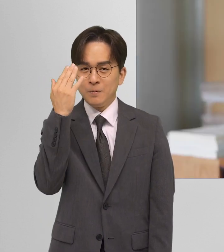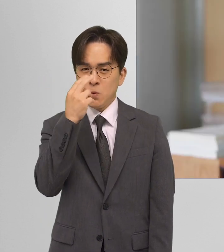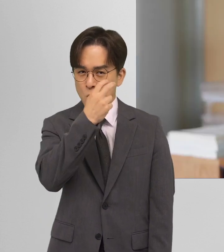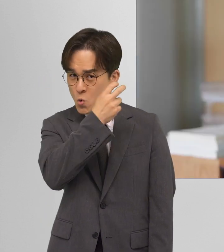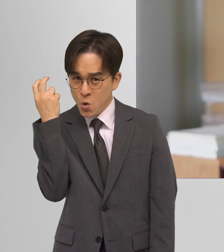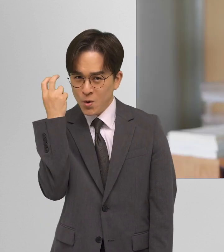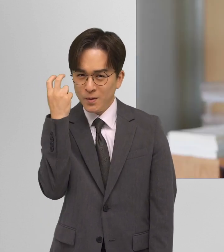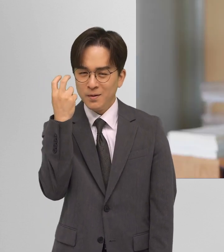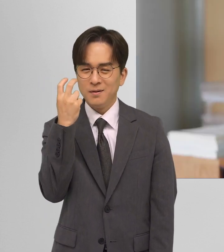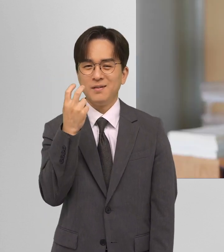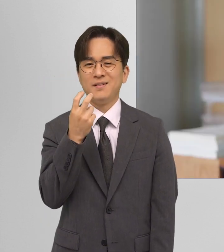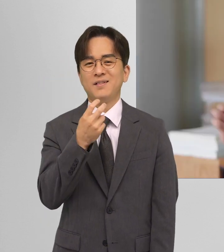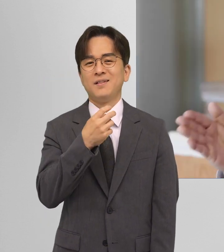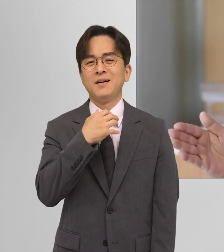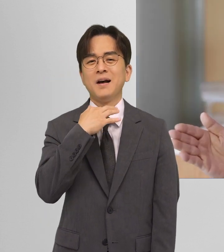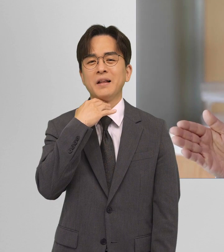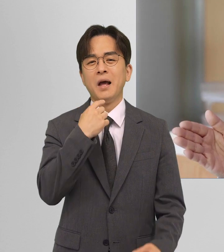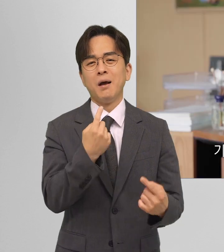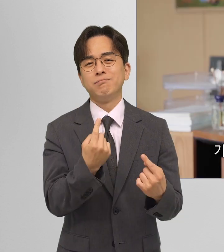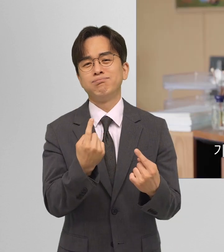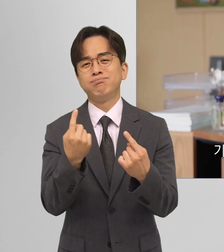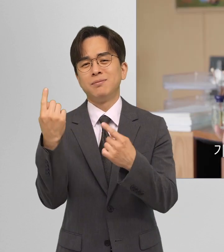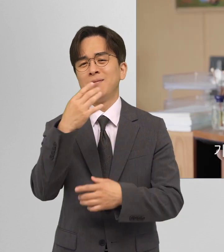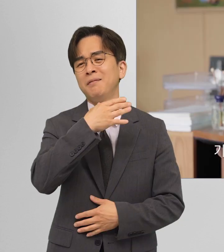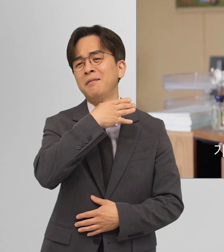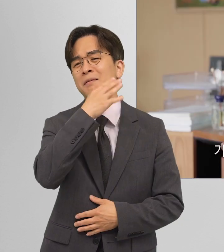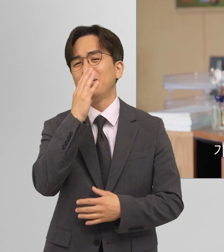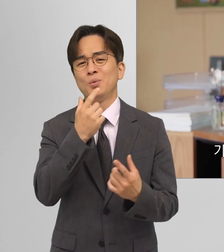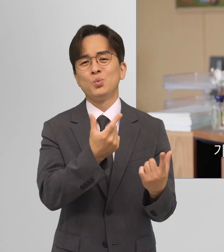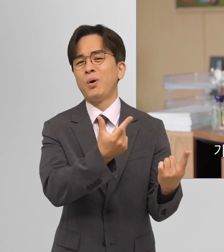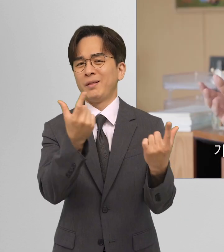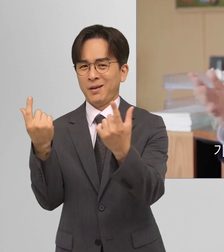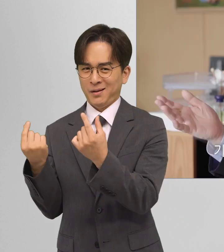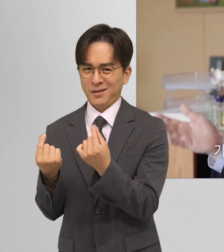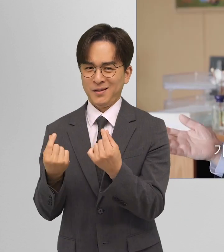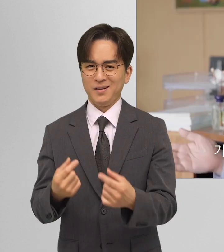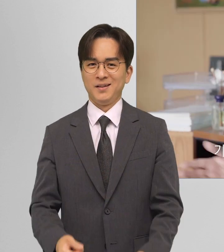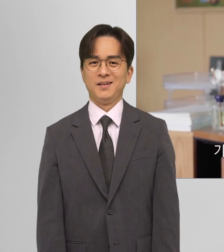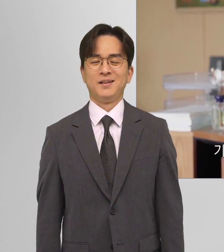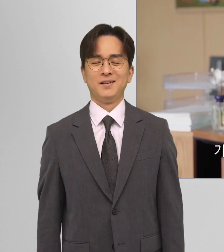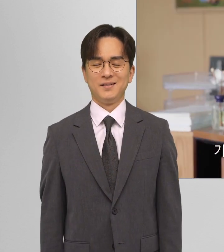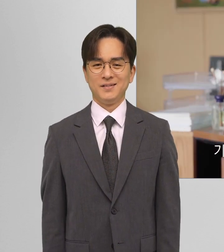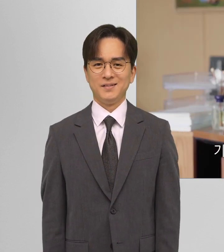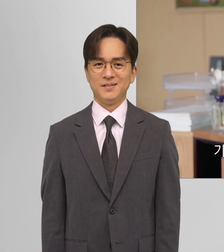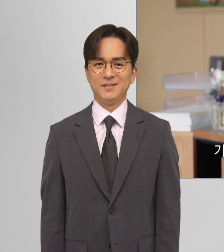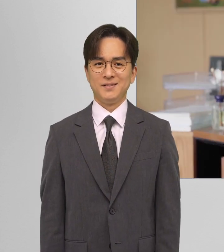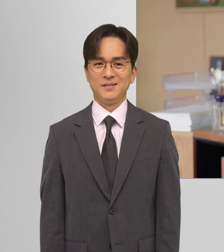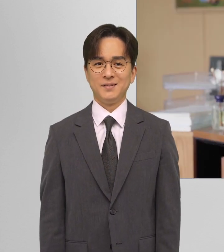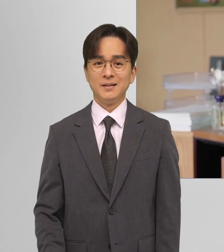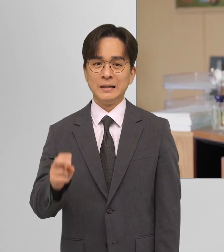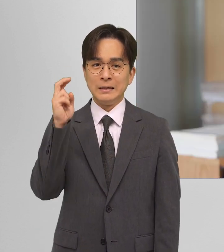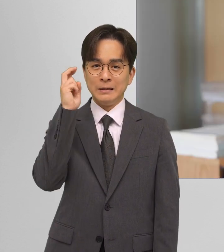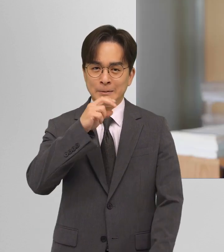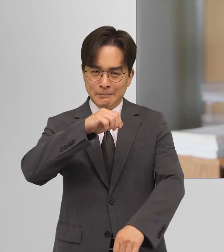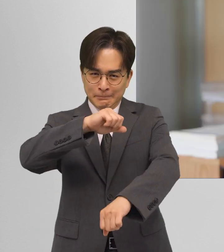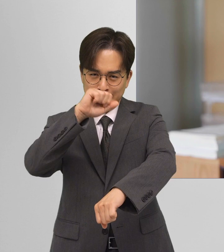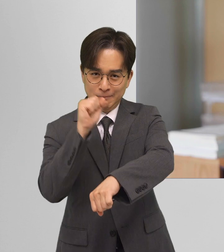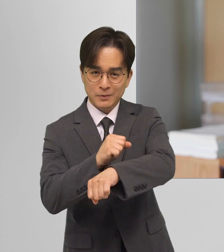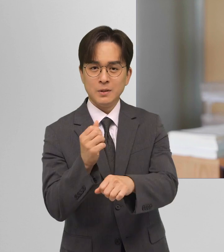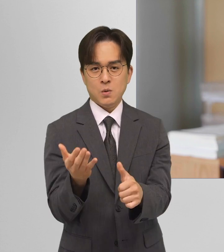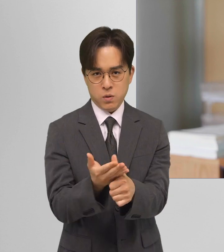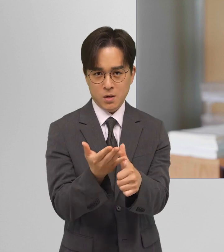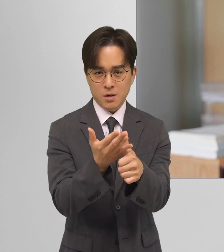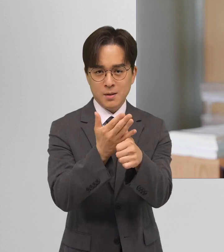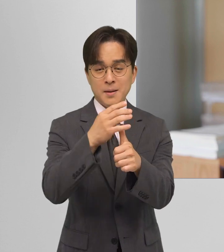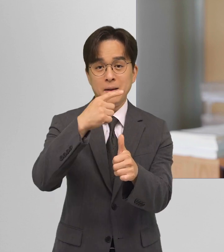것이 아니라 앞으로 이제 점점 성장을 하고 기성음악인이 되고 중장년층이 되는 거 아니겠습니까? 그러니까 우리나라